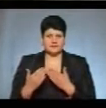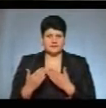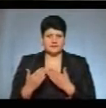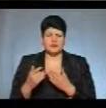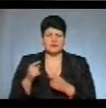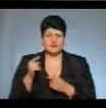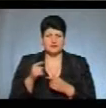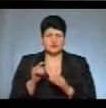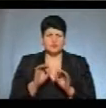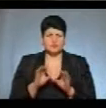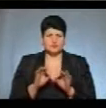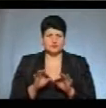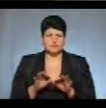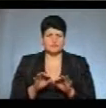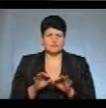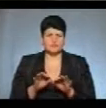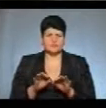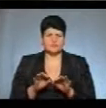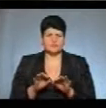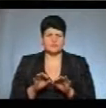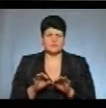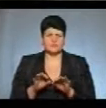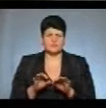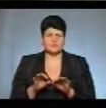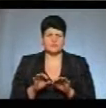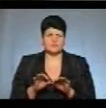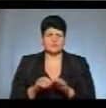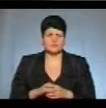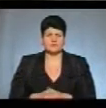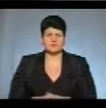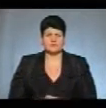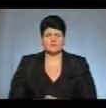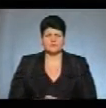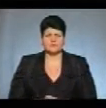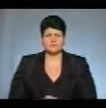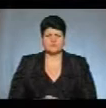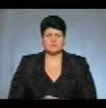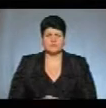Він розповів про ці композиції. Прошу дати коментар.